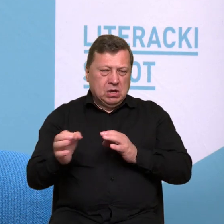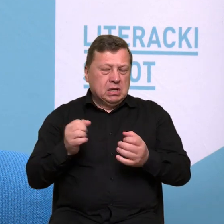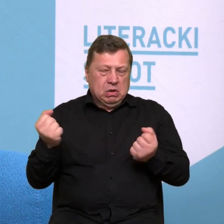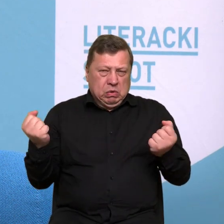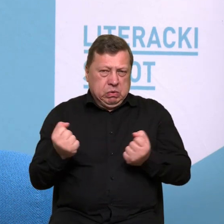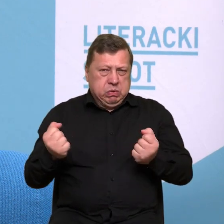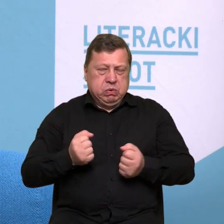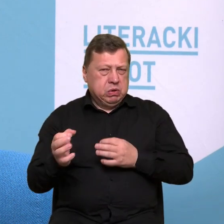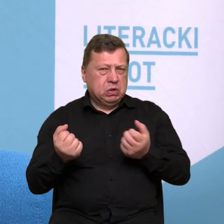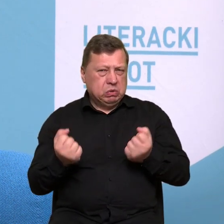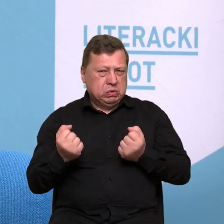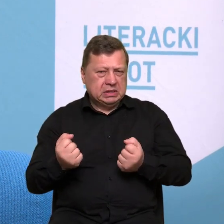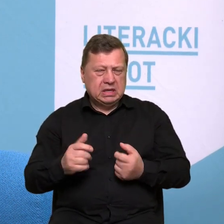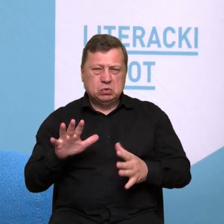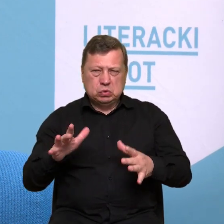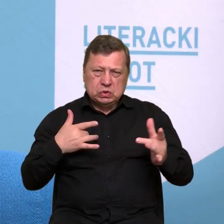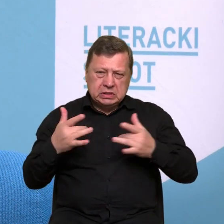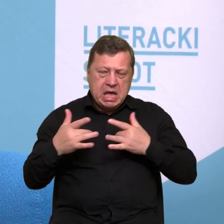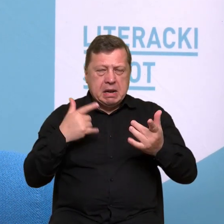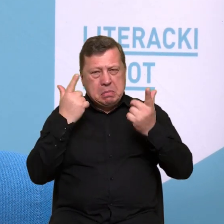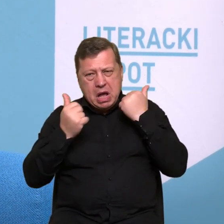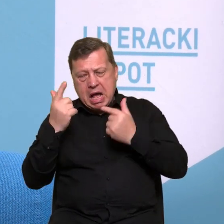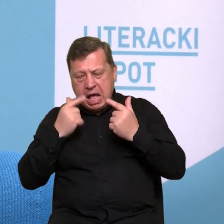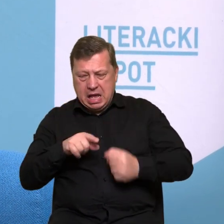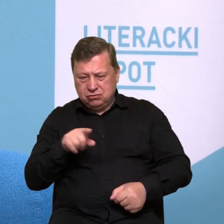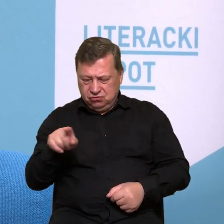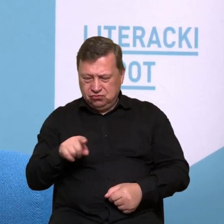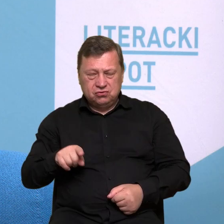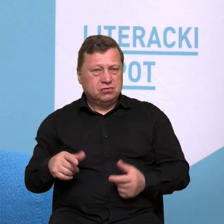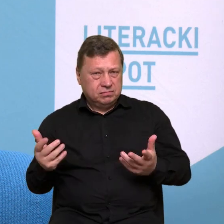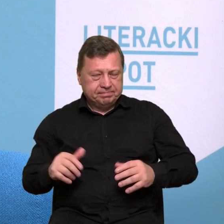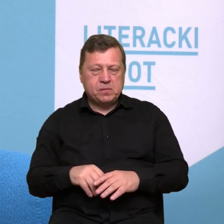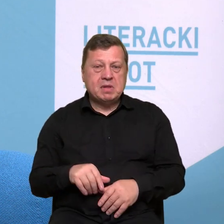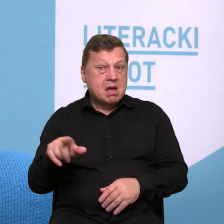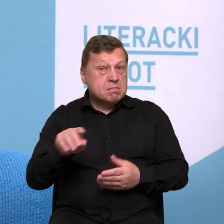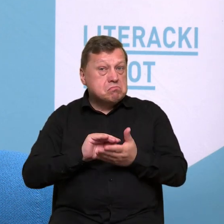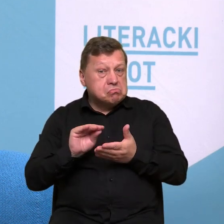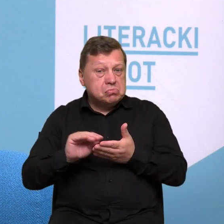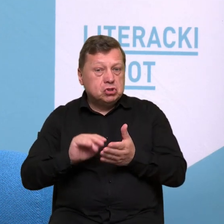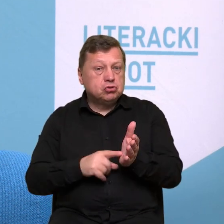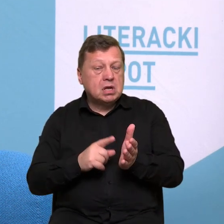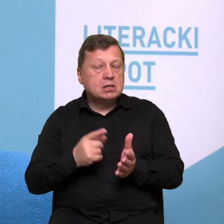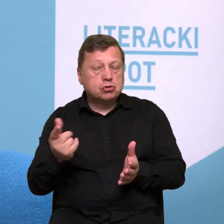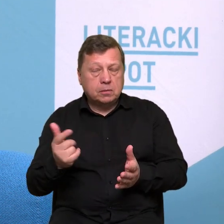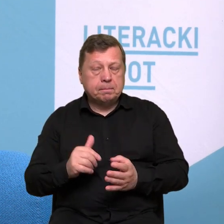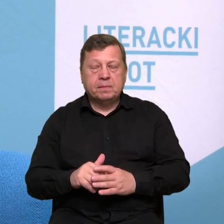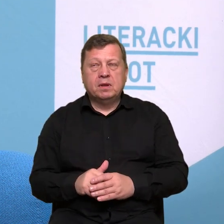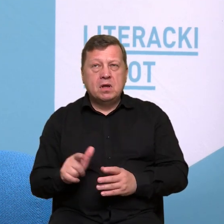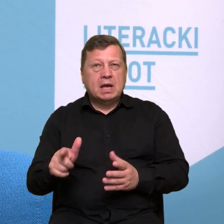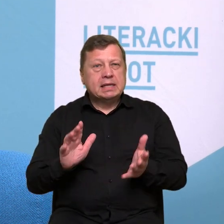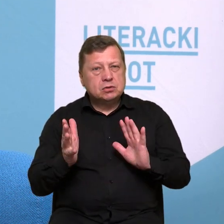historiami życiowymi, podyktowanymi wieloma cierpieniami, płaczem i tak dalej, piszesz często też o tym w taki